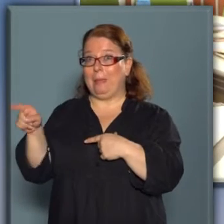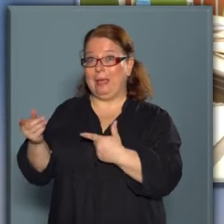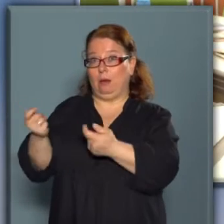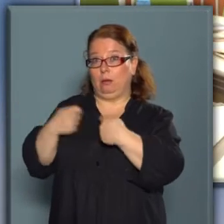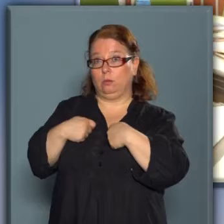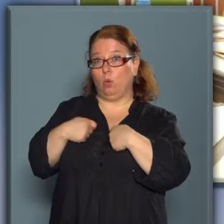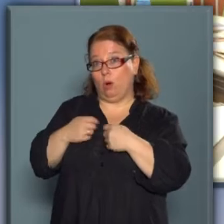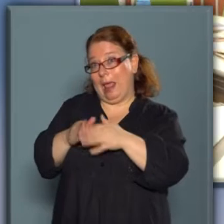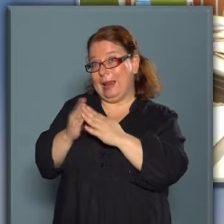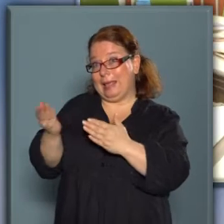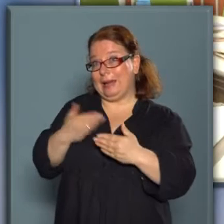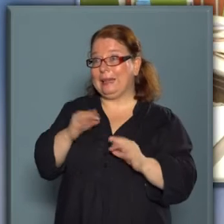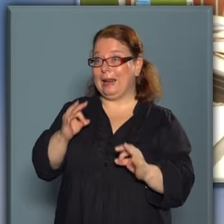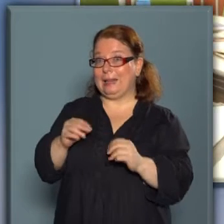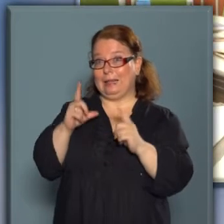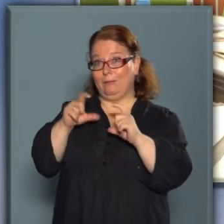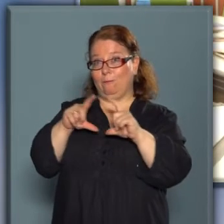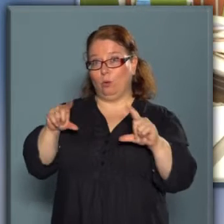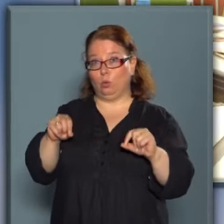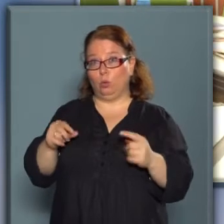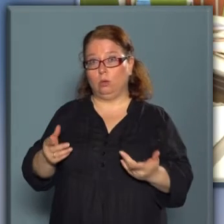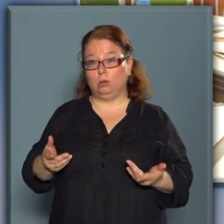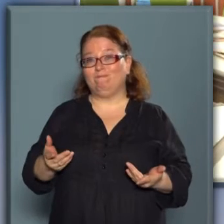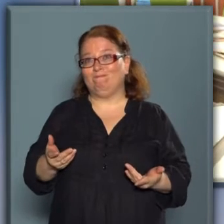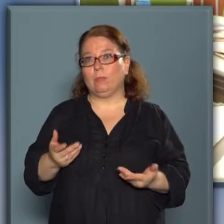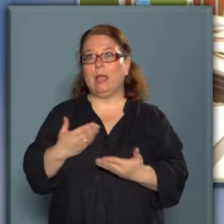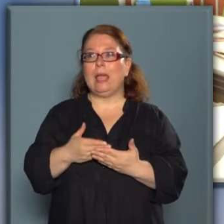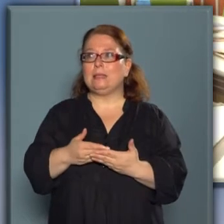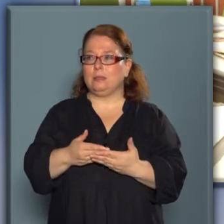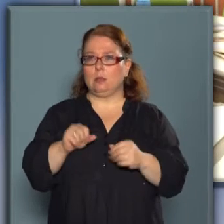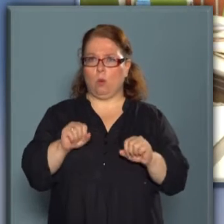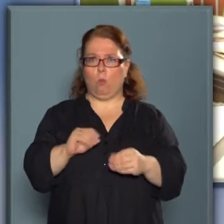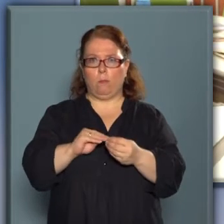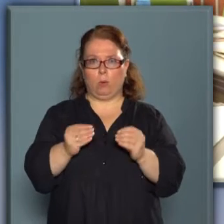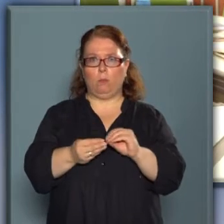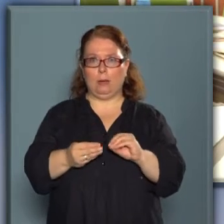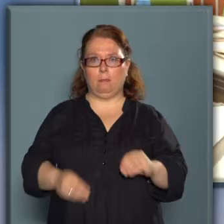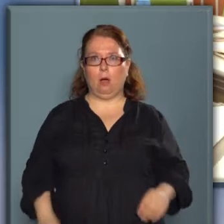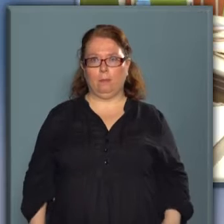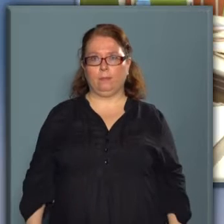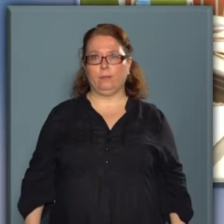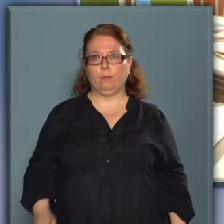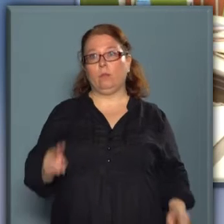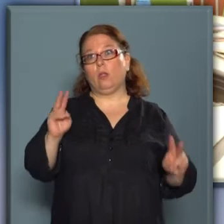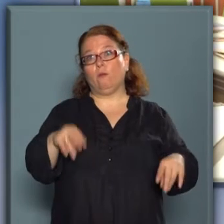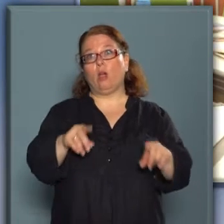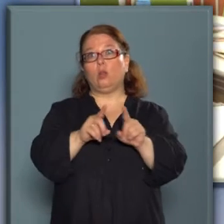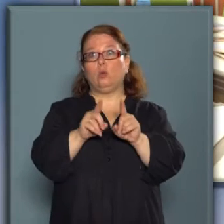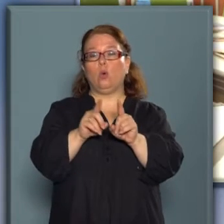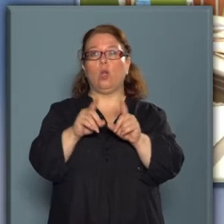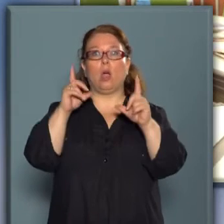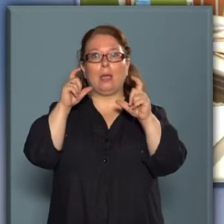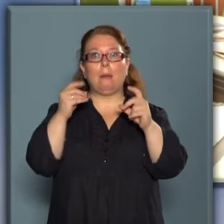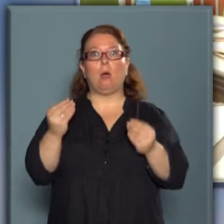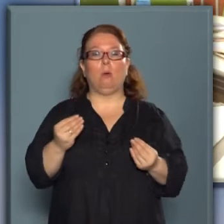akiktől elkérte az eredeti képeket. Úgyhogy ez egy komoly probléma, hogy vannak olyan